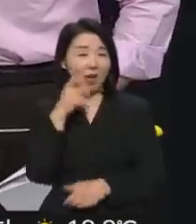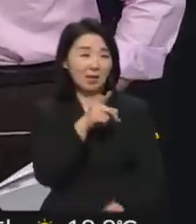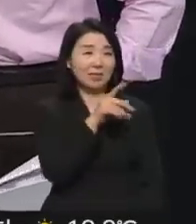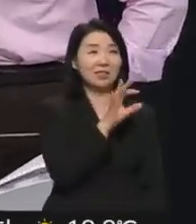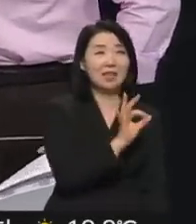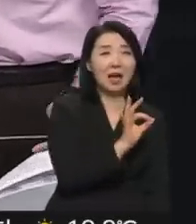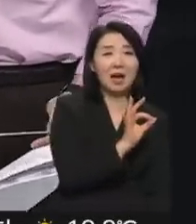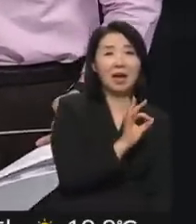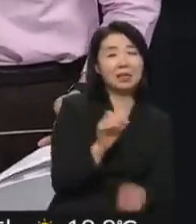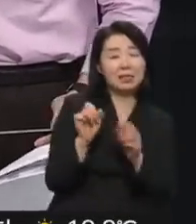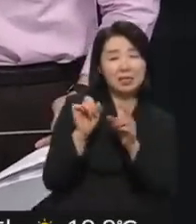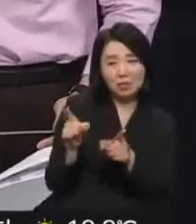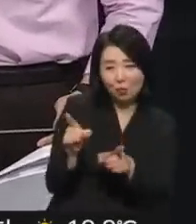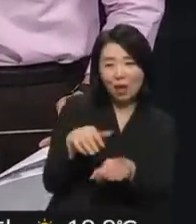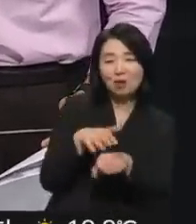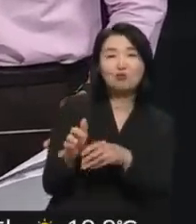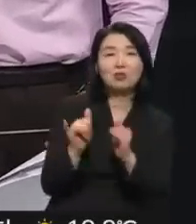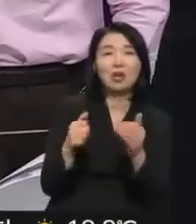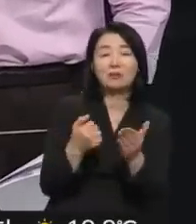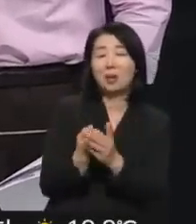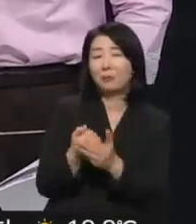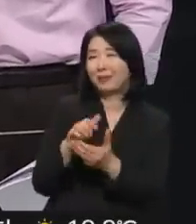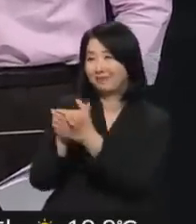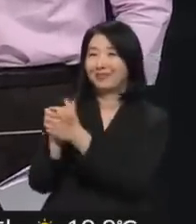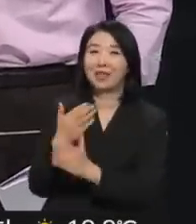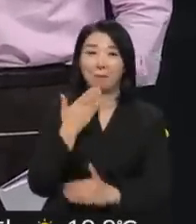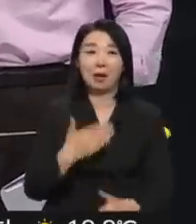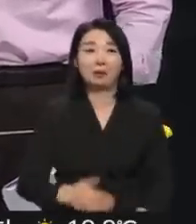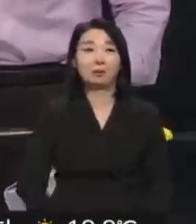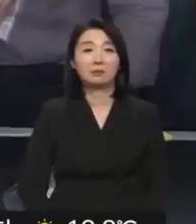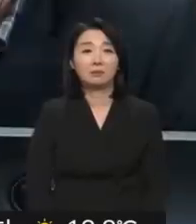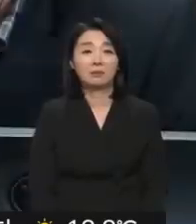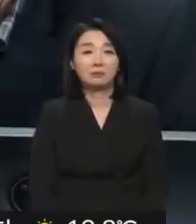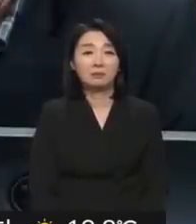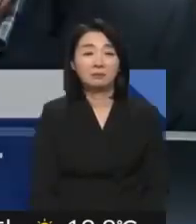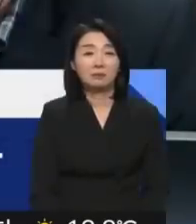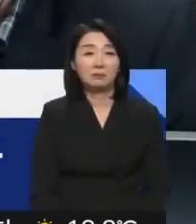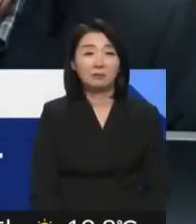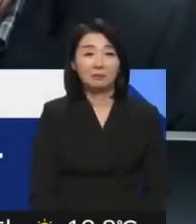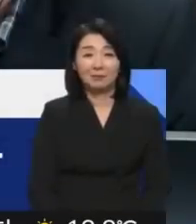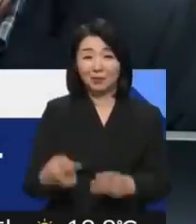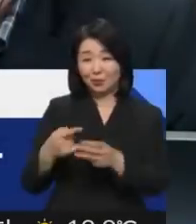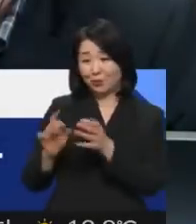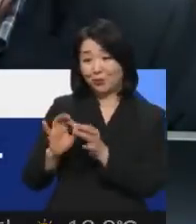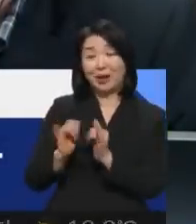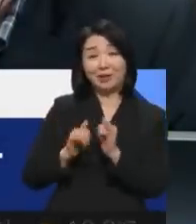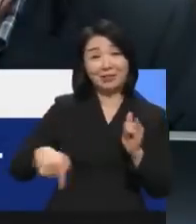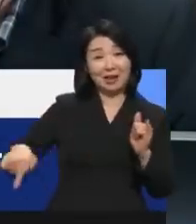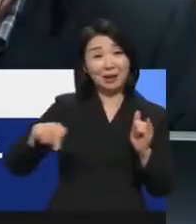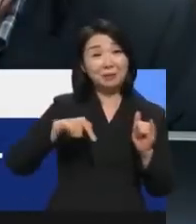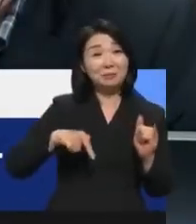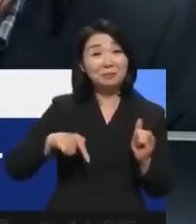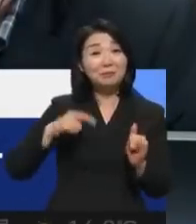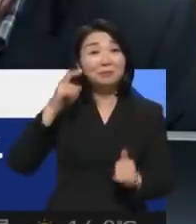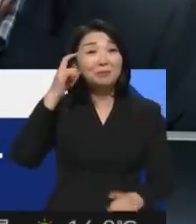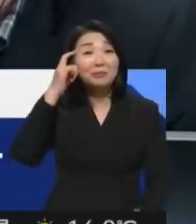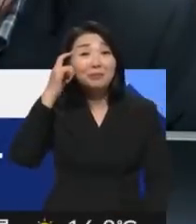의원이 기회주의자이기 때문에 가능하다고 봤습니다. 윤핵관이라는 분들이 사실